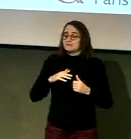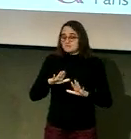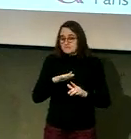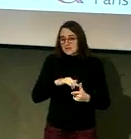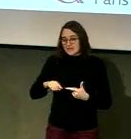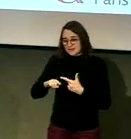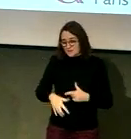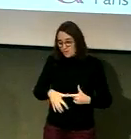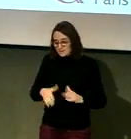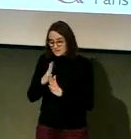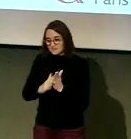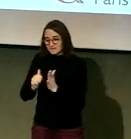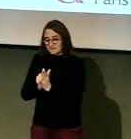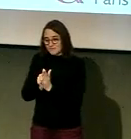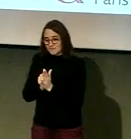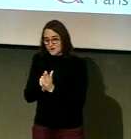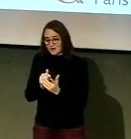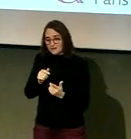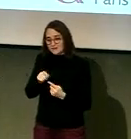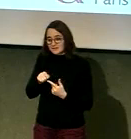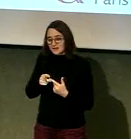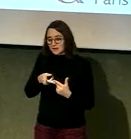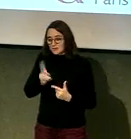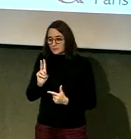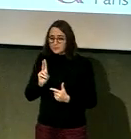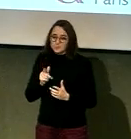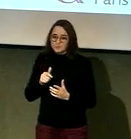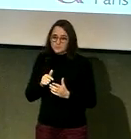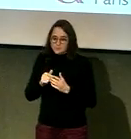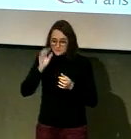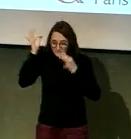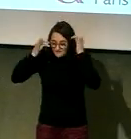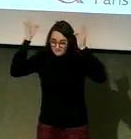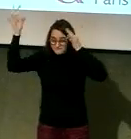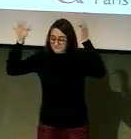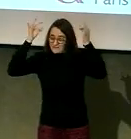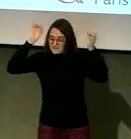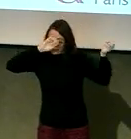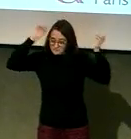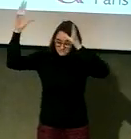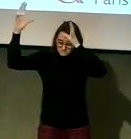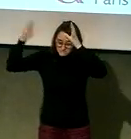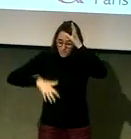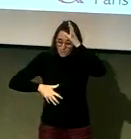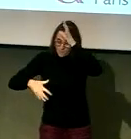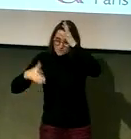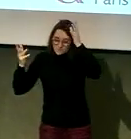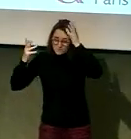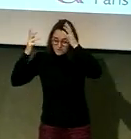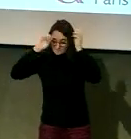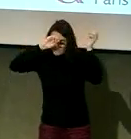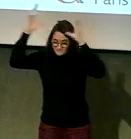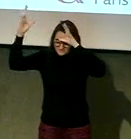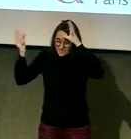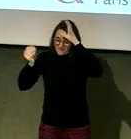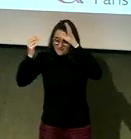grossesse symbolique qui ça se joue sur toute la représentation fantasmagorique, qui c'est l'enfant idéal,